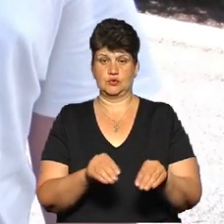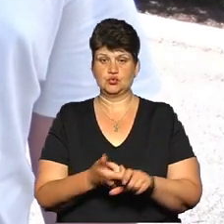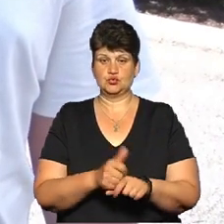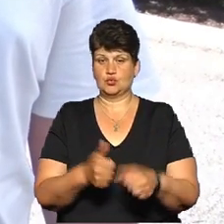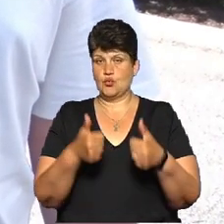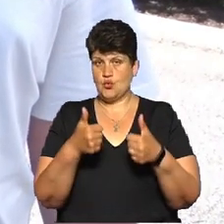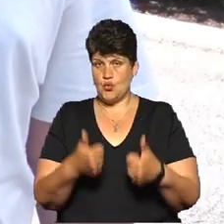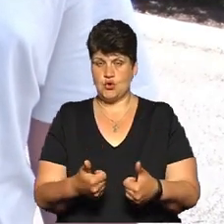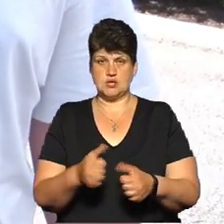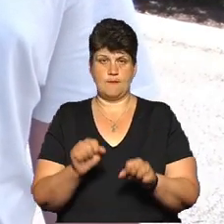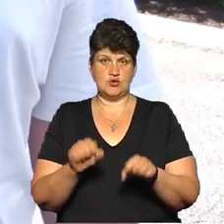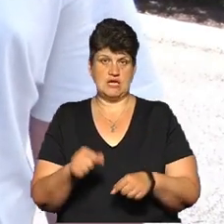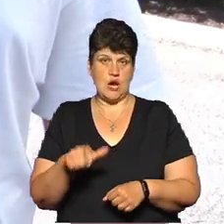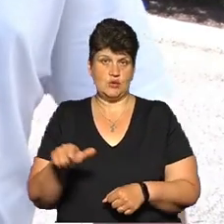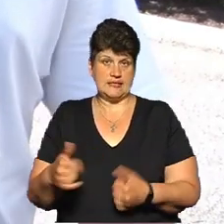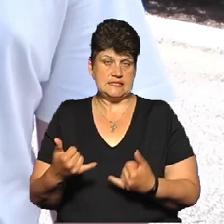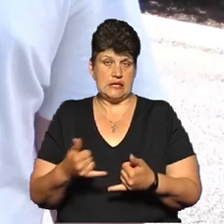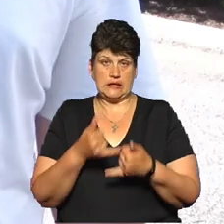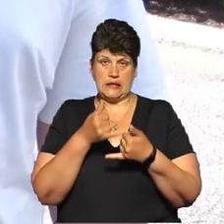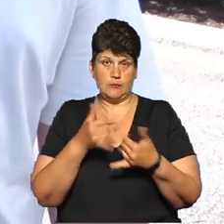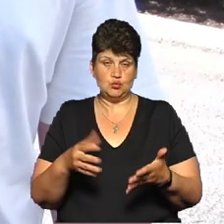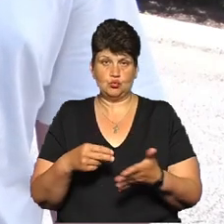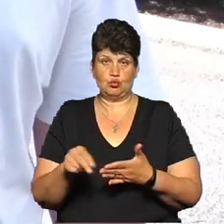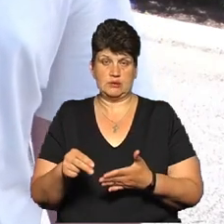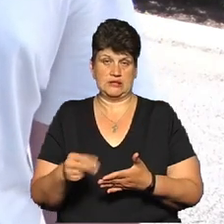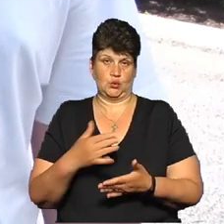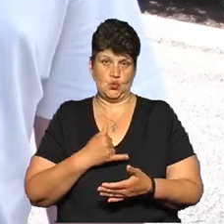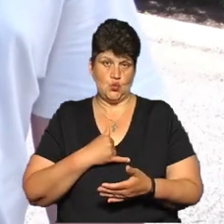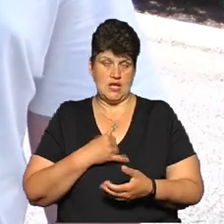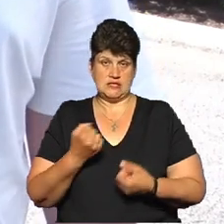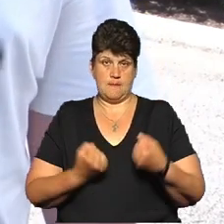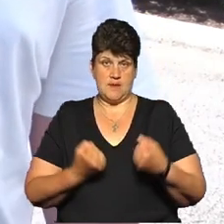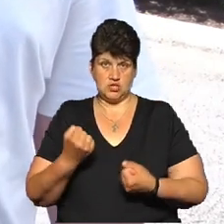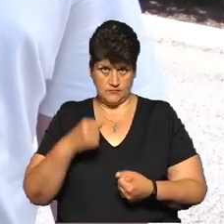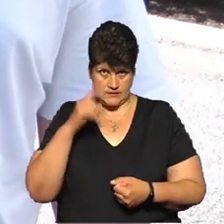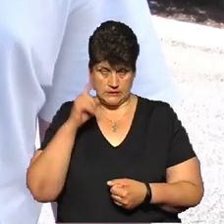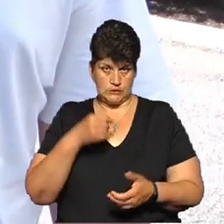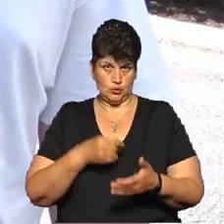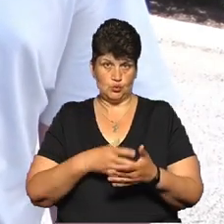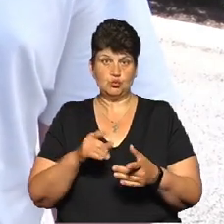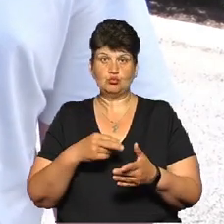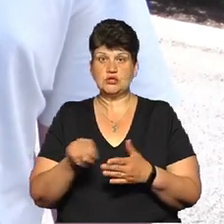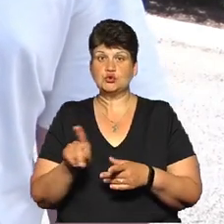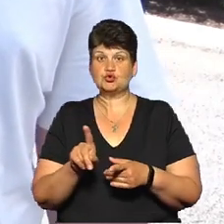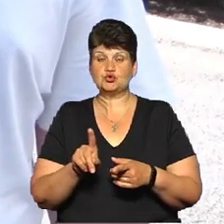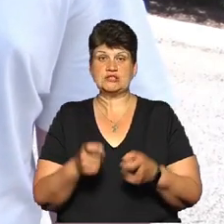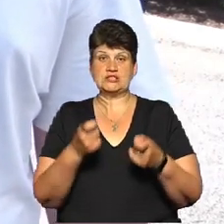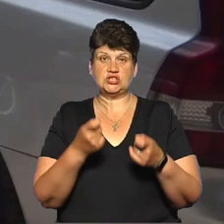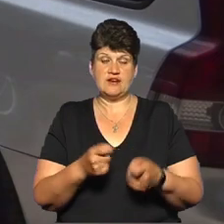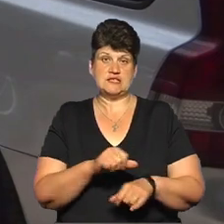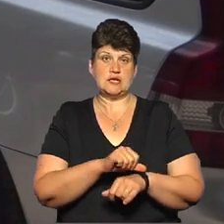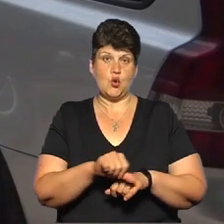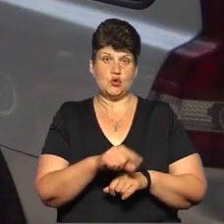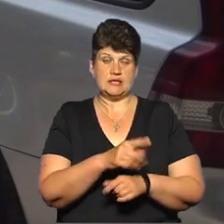які фінансово не спроможні купити в нас машину, бо так, як ми знаємо, в нас вони дорогі. Купити щось за кордоном дешевше, але мати собі навіть якусь сімейну